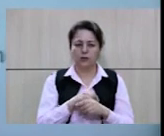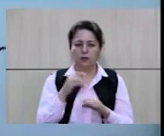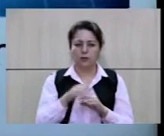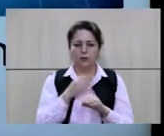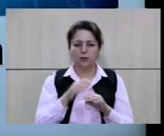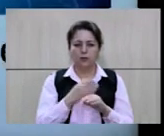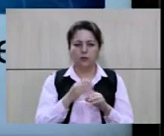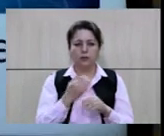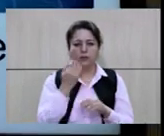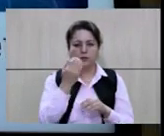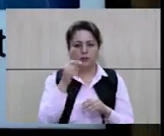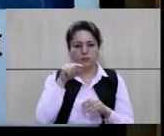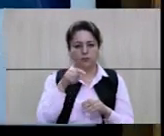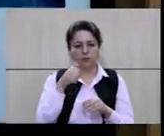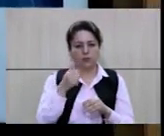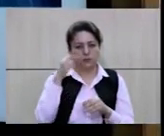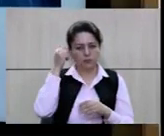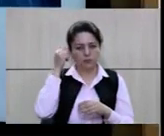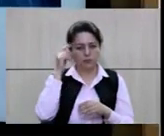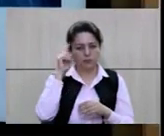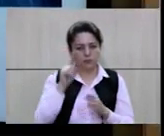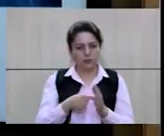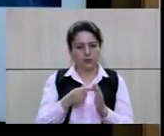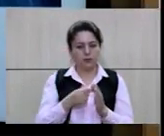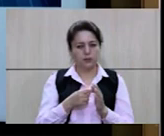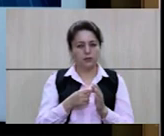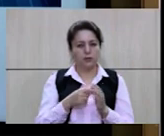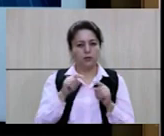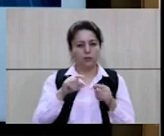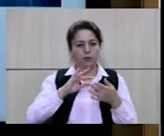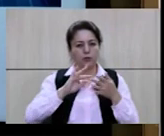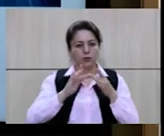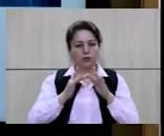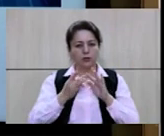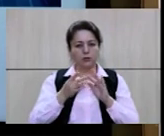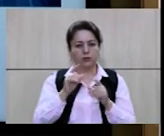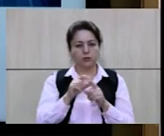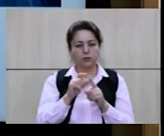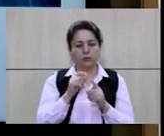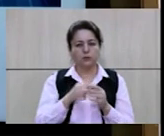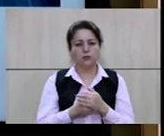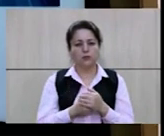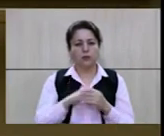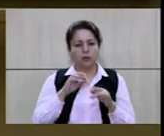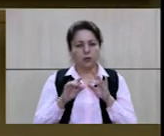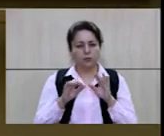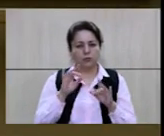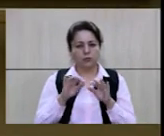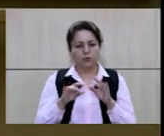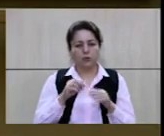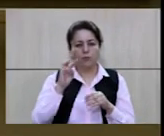Barakalla, siz buni yaxshi bilasiz. Bu internet sözü. Demak,